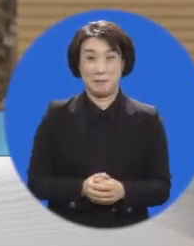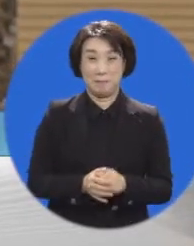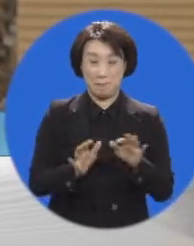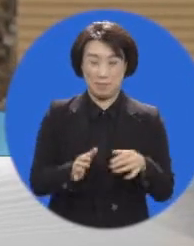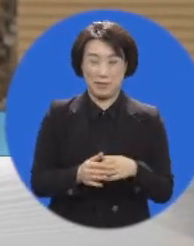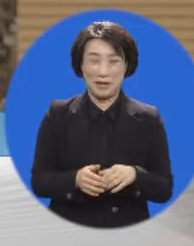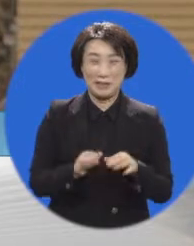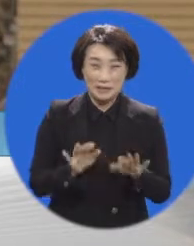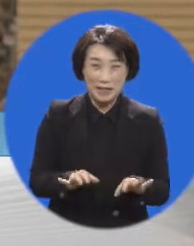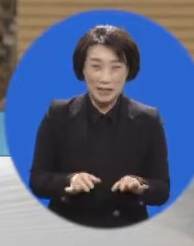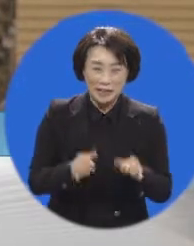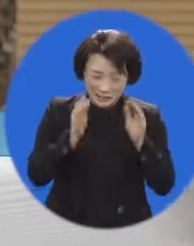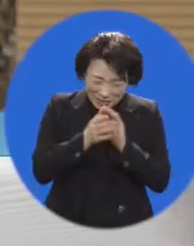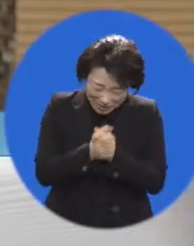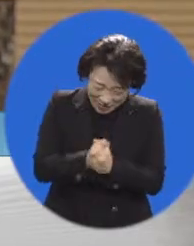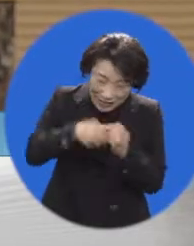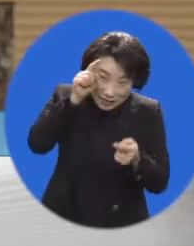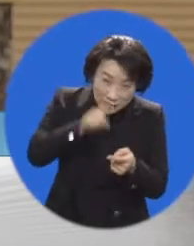그러다가